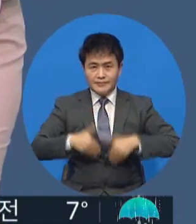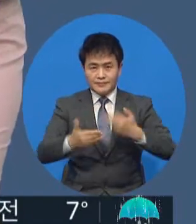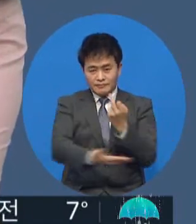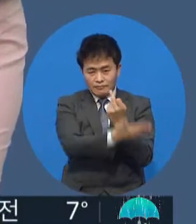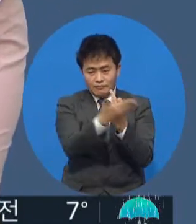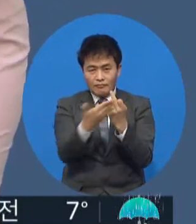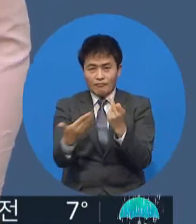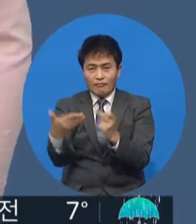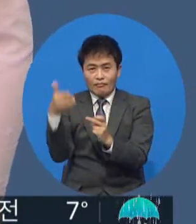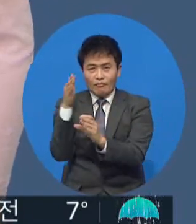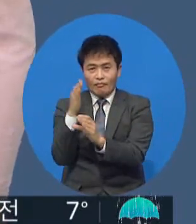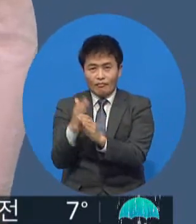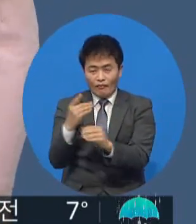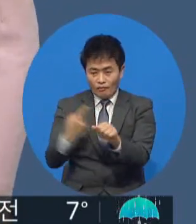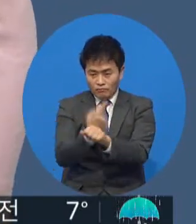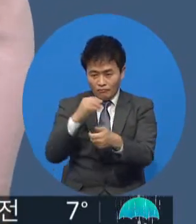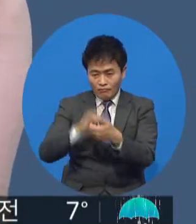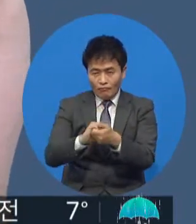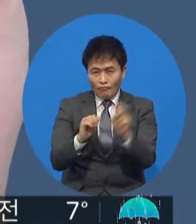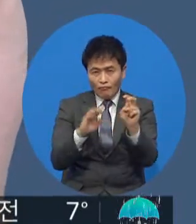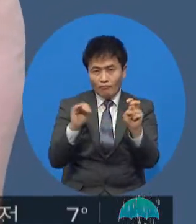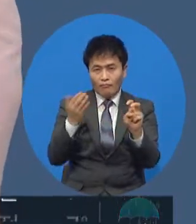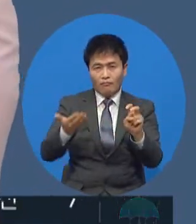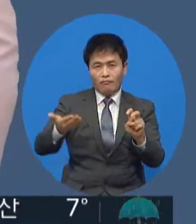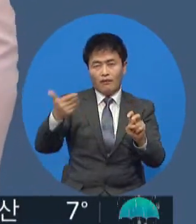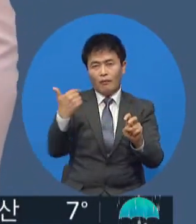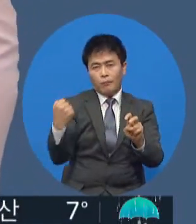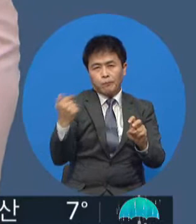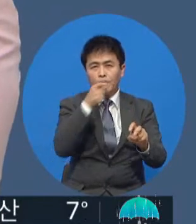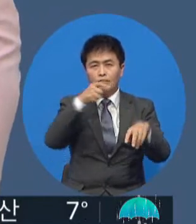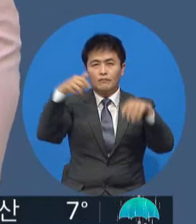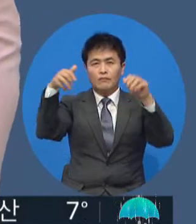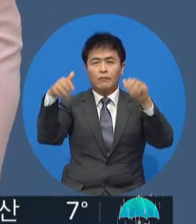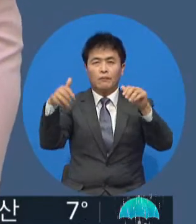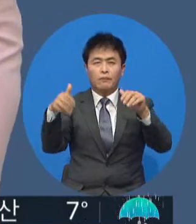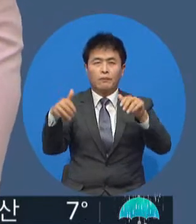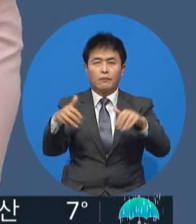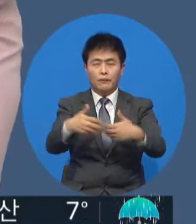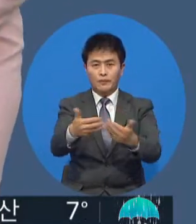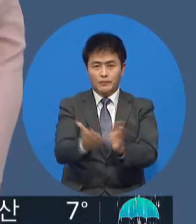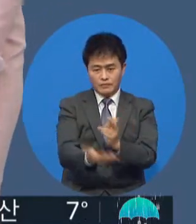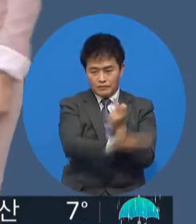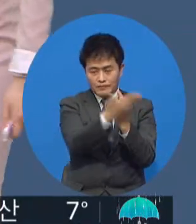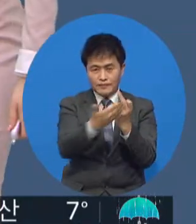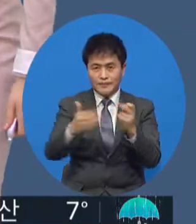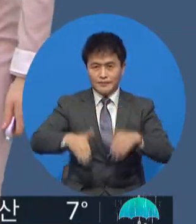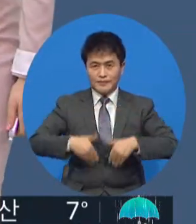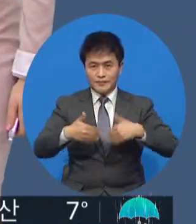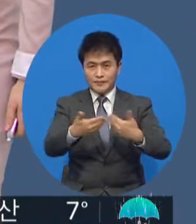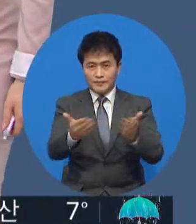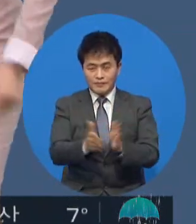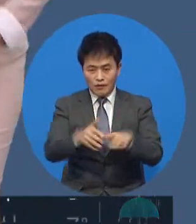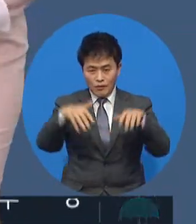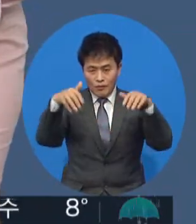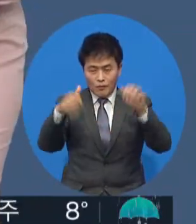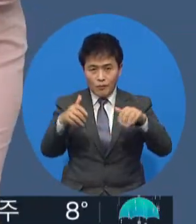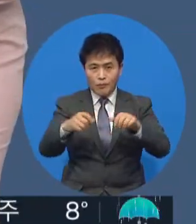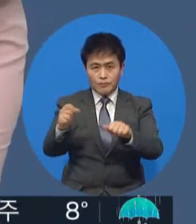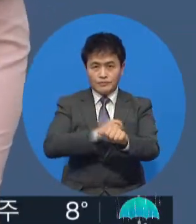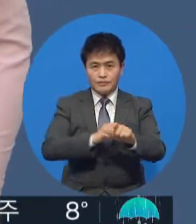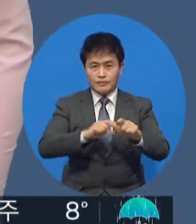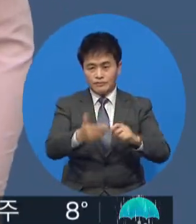제주도를 중심으로는 시간당 20mm 안팎의 세찬 비가 내리고 있습니다. 제주 산지와 남부에는 호우특보가,